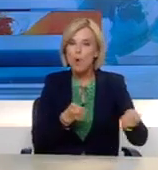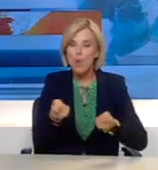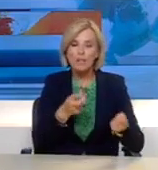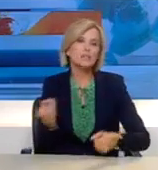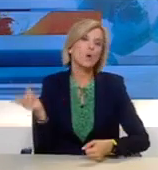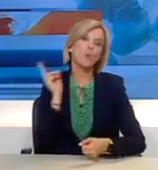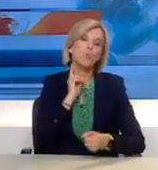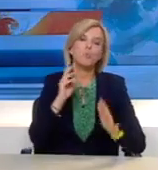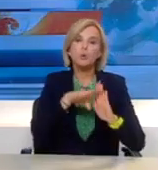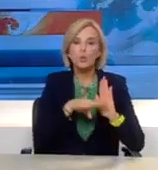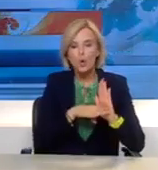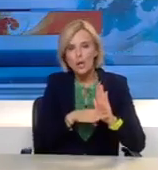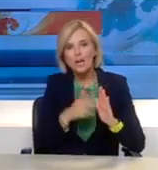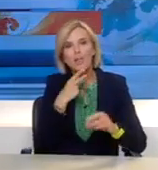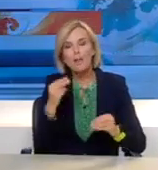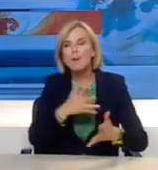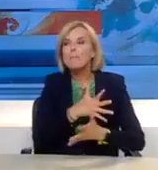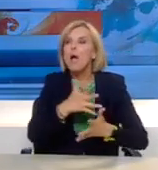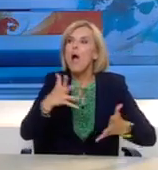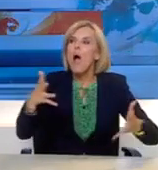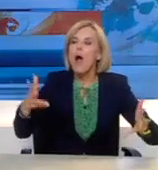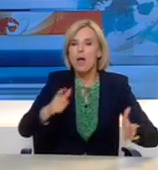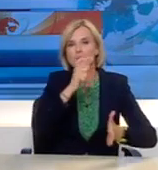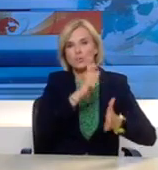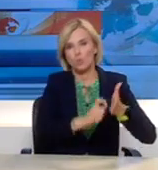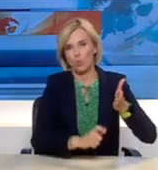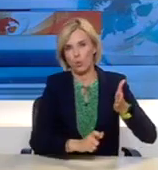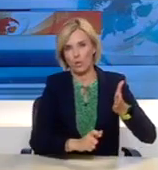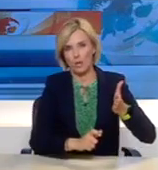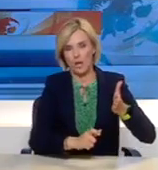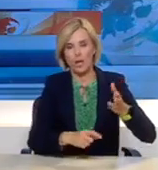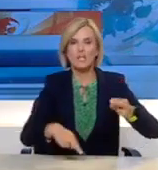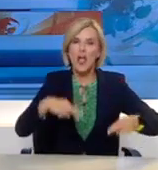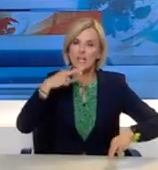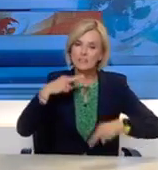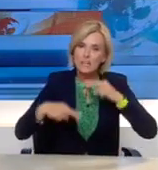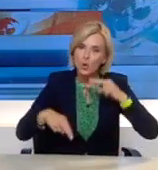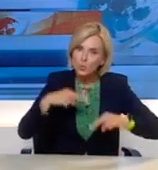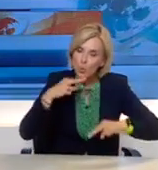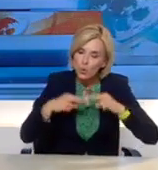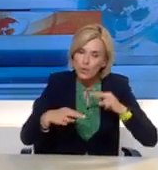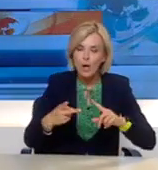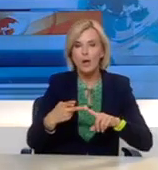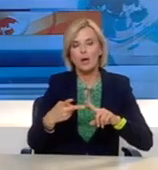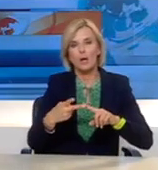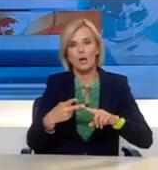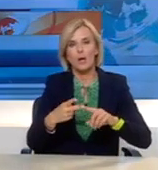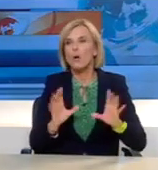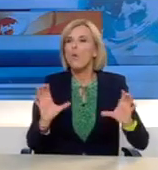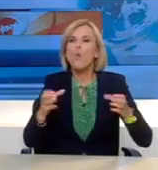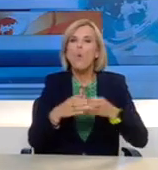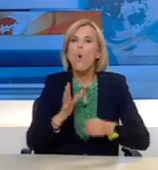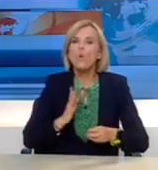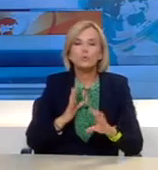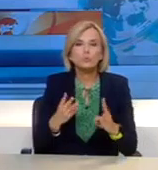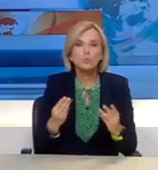όλα τα θέματα της λειτουργίας των ξενοδοχείων, αφορούν την εστίαση, αφορούν τις συναθρήσεις,